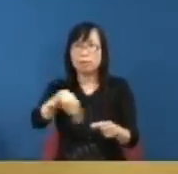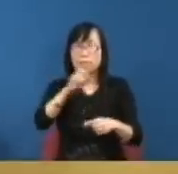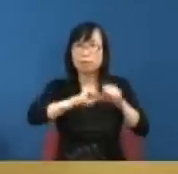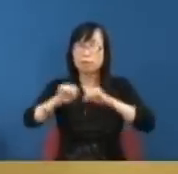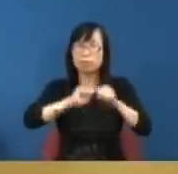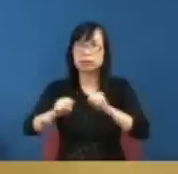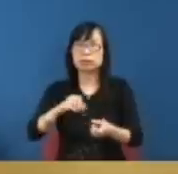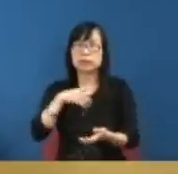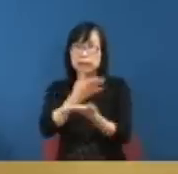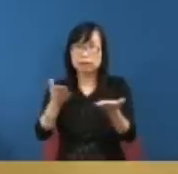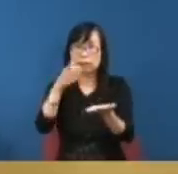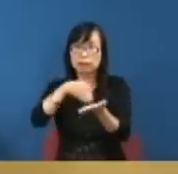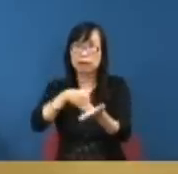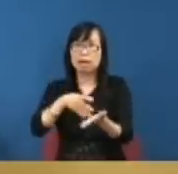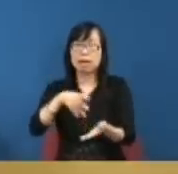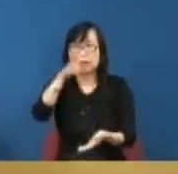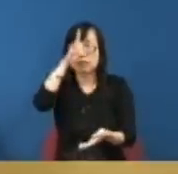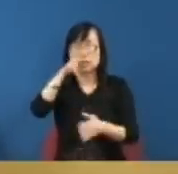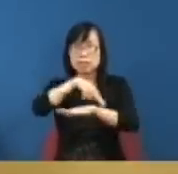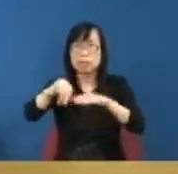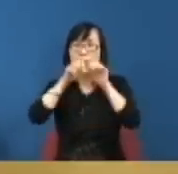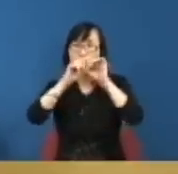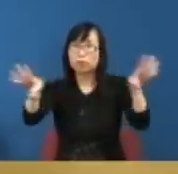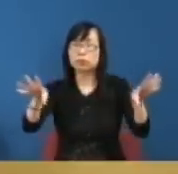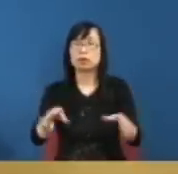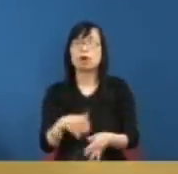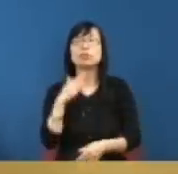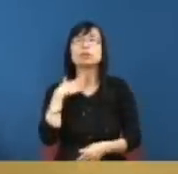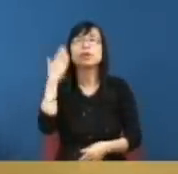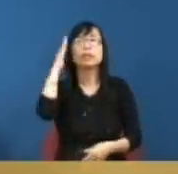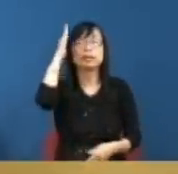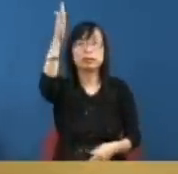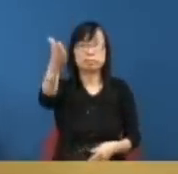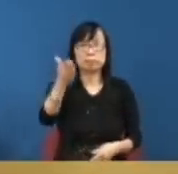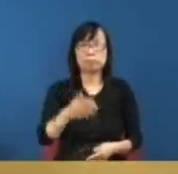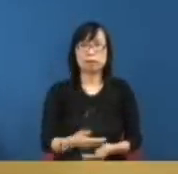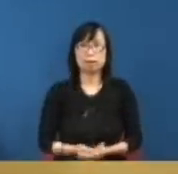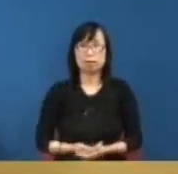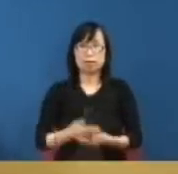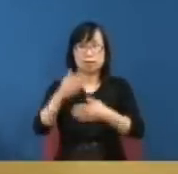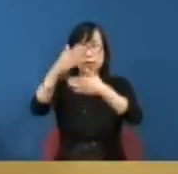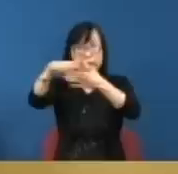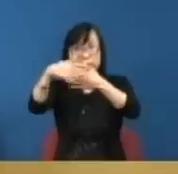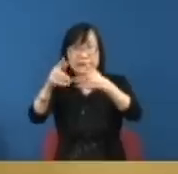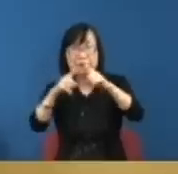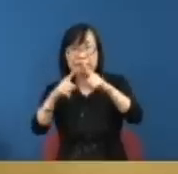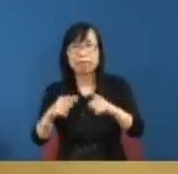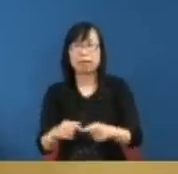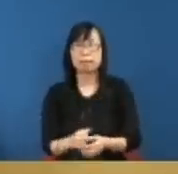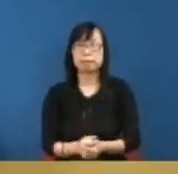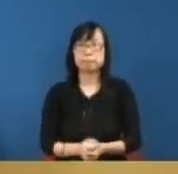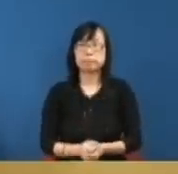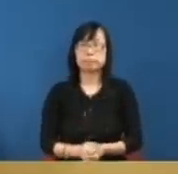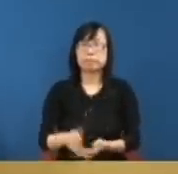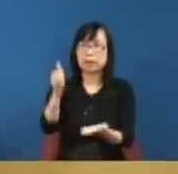實在這個施政報告要來的時候，我都希望這個民間有一個聯合的陣線呢，是在這